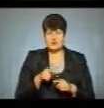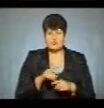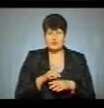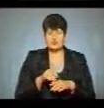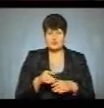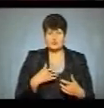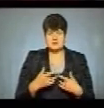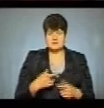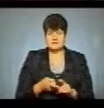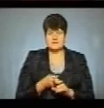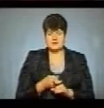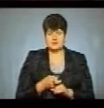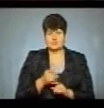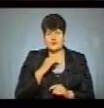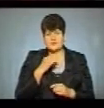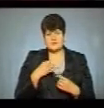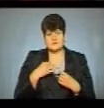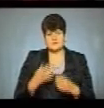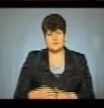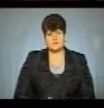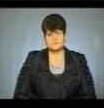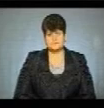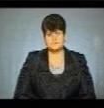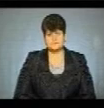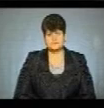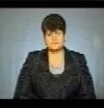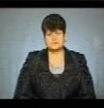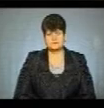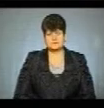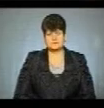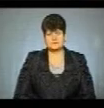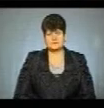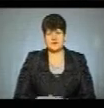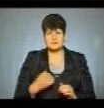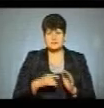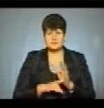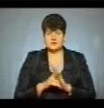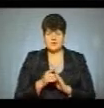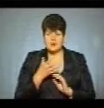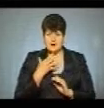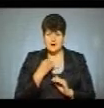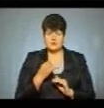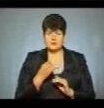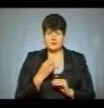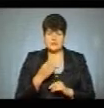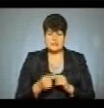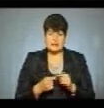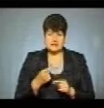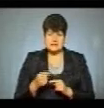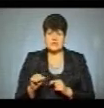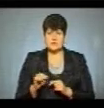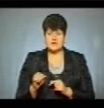концерти з нагоди їх професійного свята. Ми започаткували гарну традицію з Теребовлянським